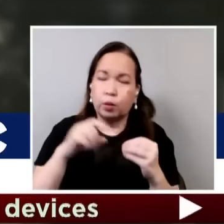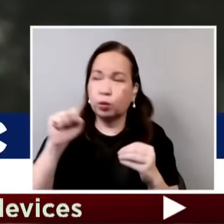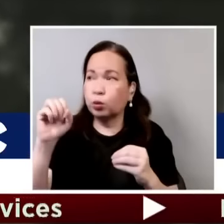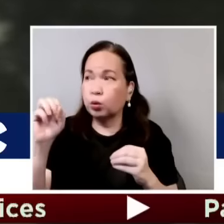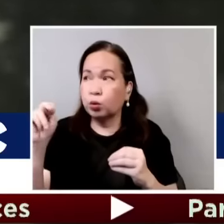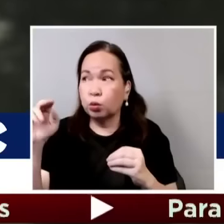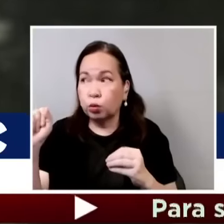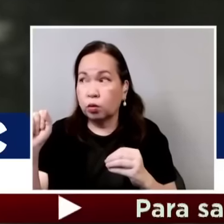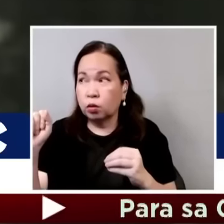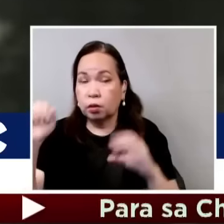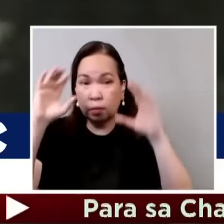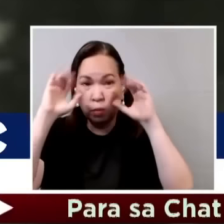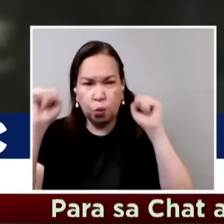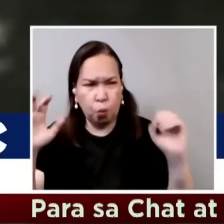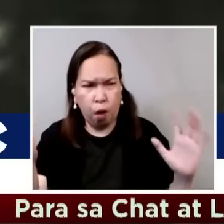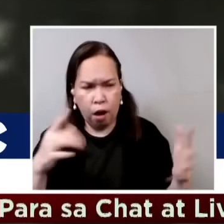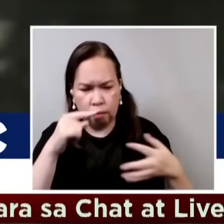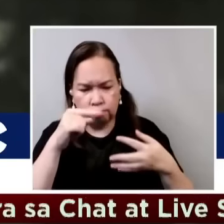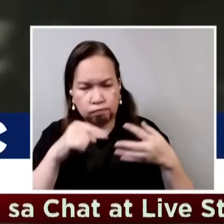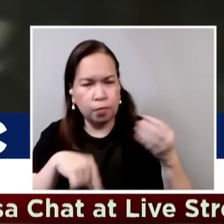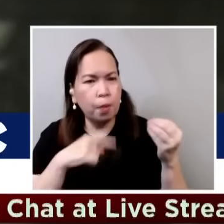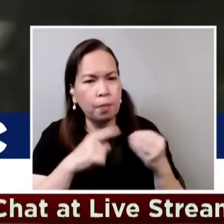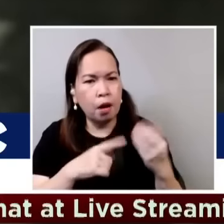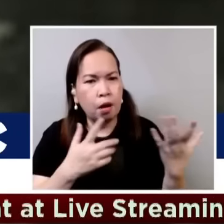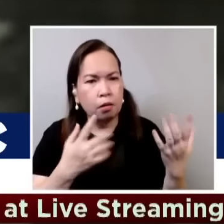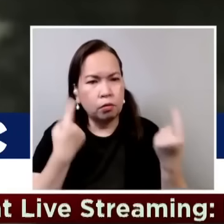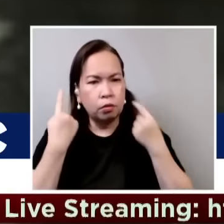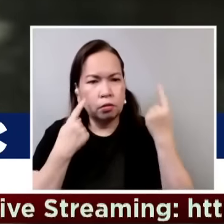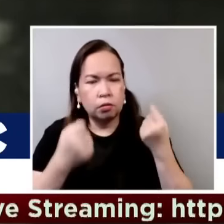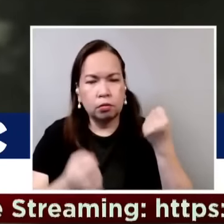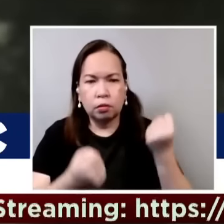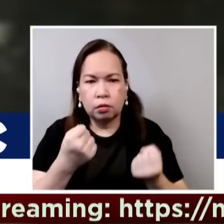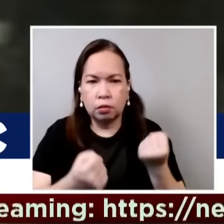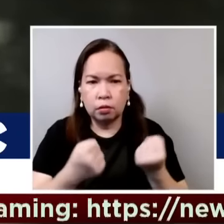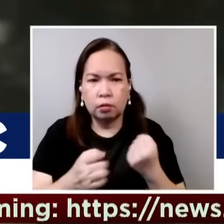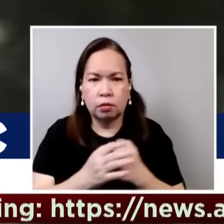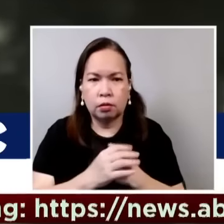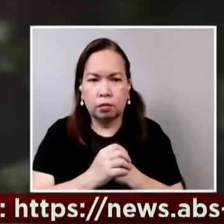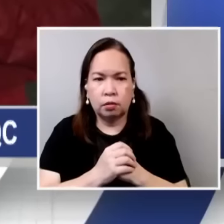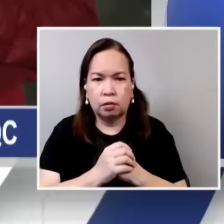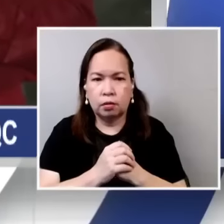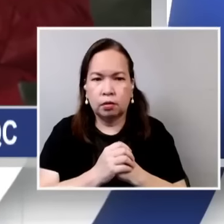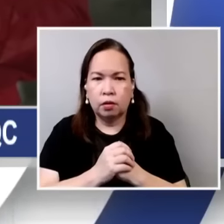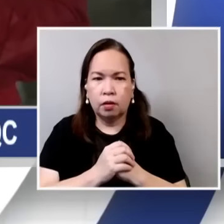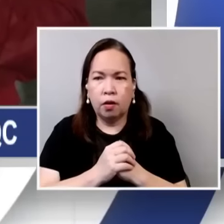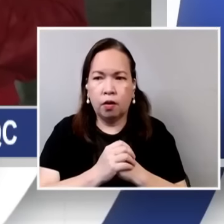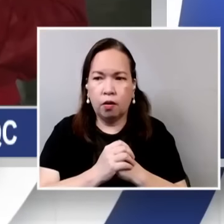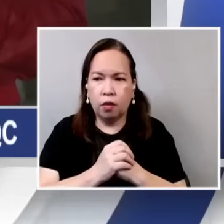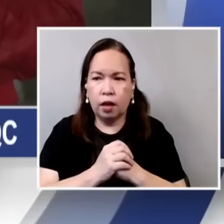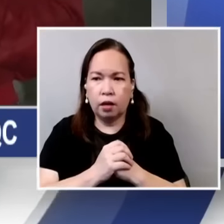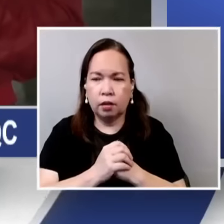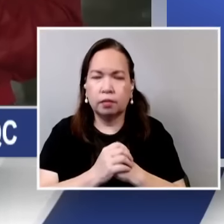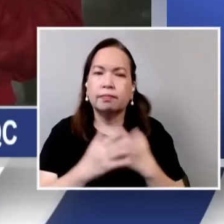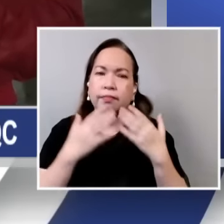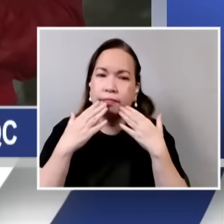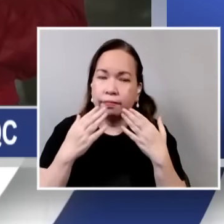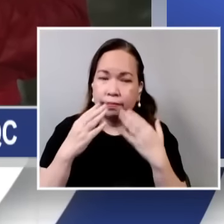o nabanggit ang programa para sa PUV modernization. Karen. Maraming salamat, Jackie